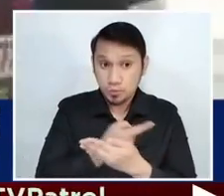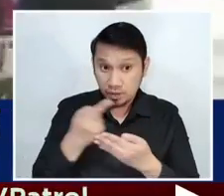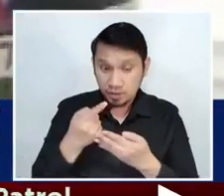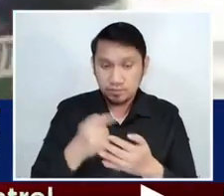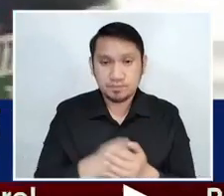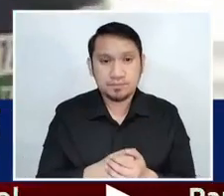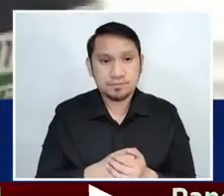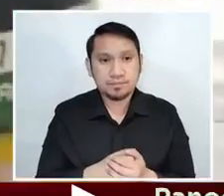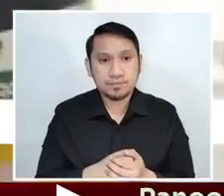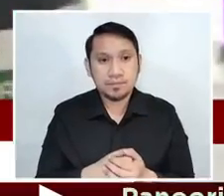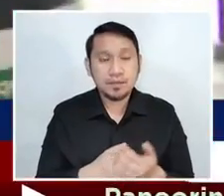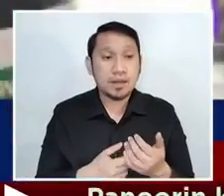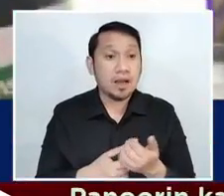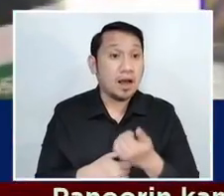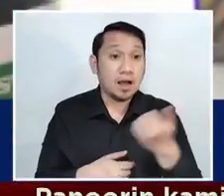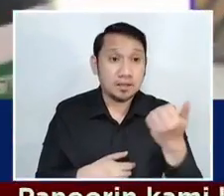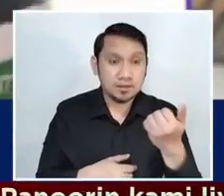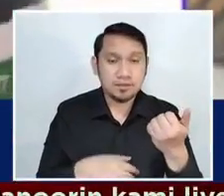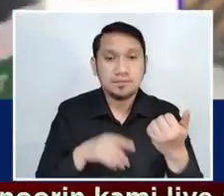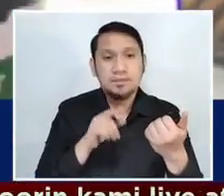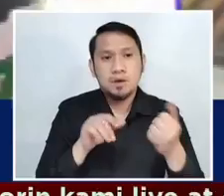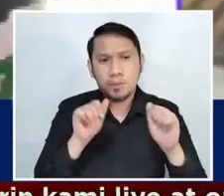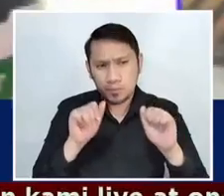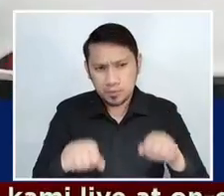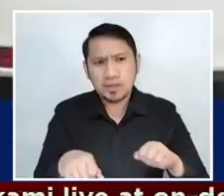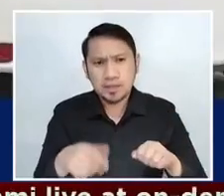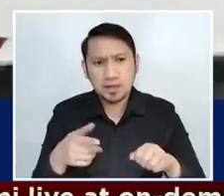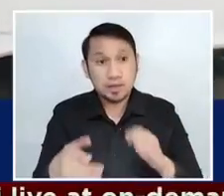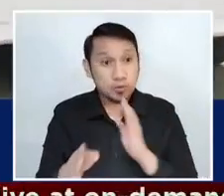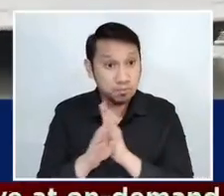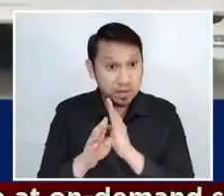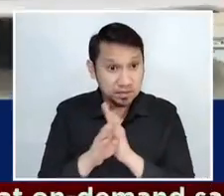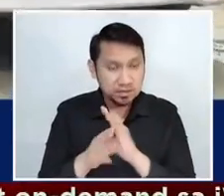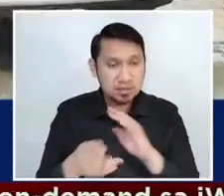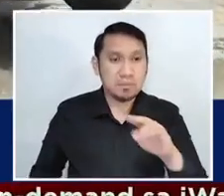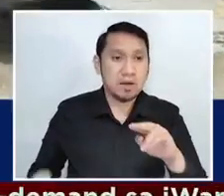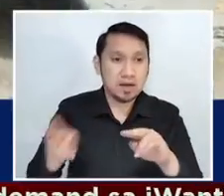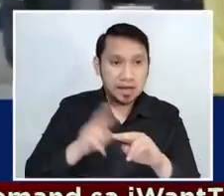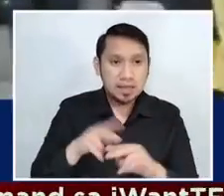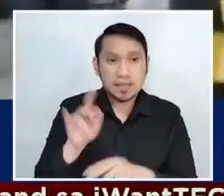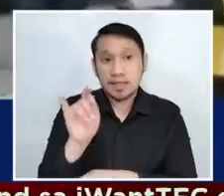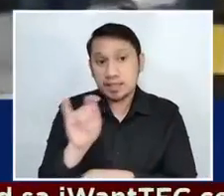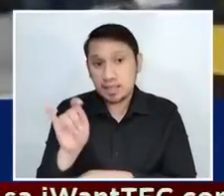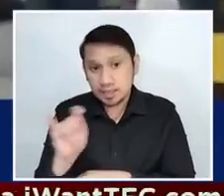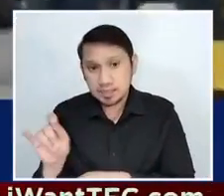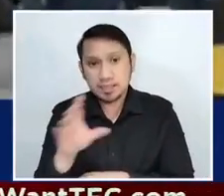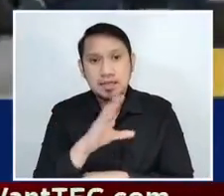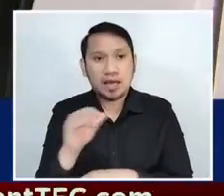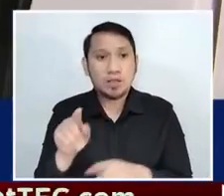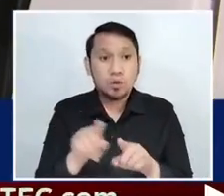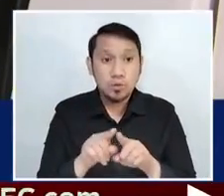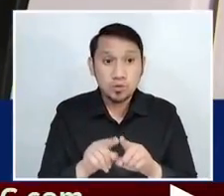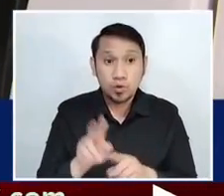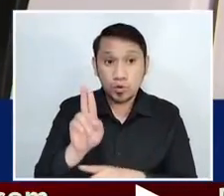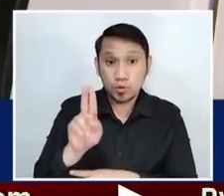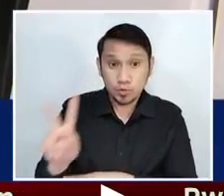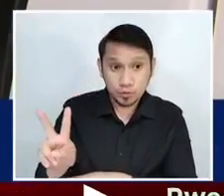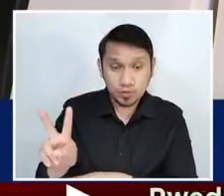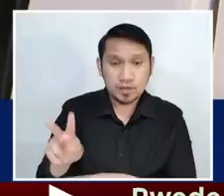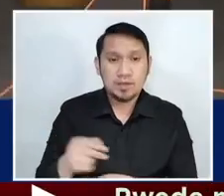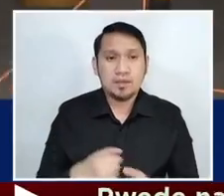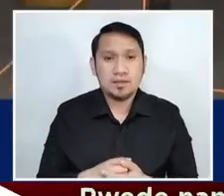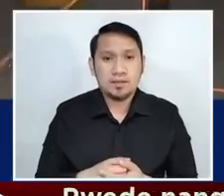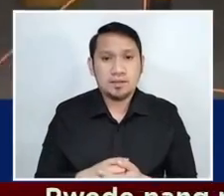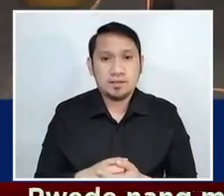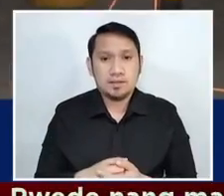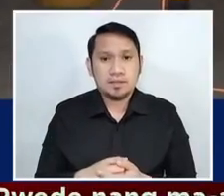jeep, may nakabinbinding fare hike petition ng mga bus, taxi, TNVS at mga UV Express na kailangan pang